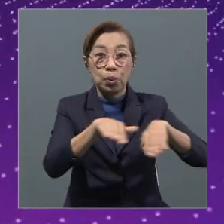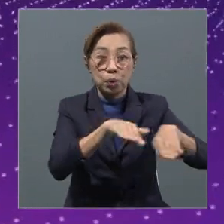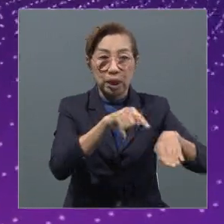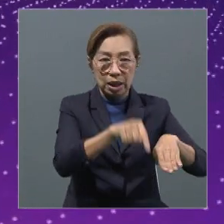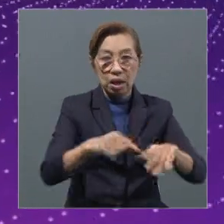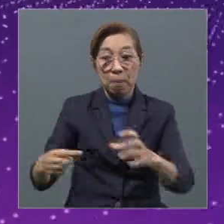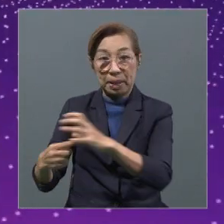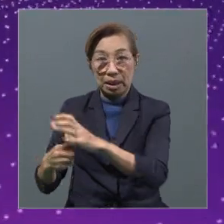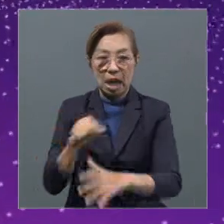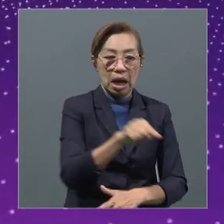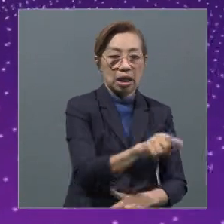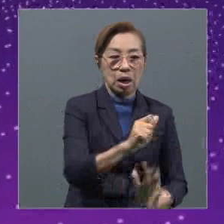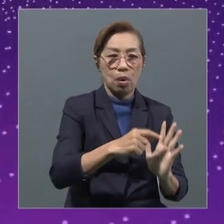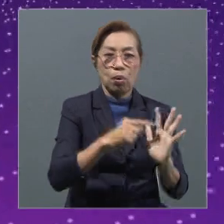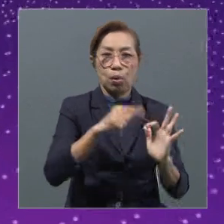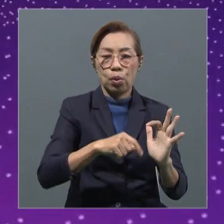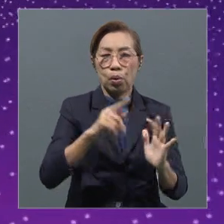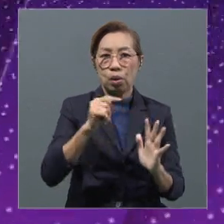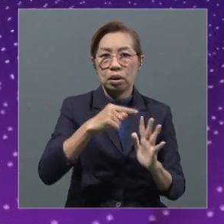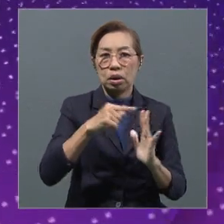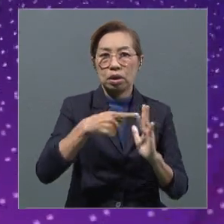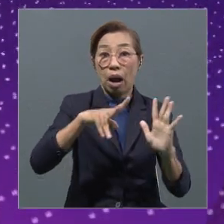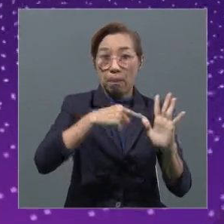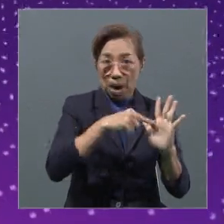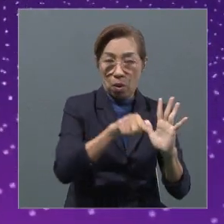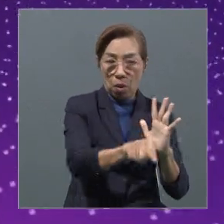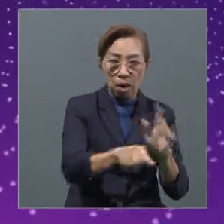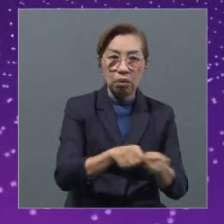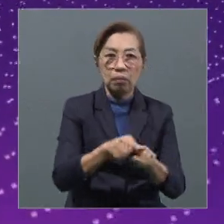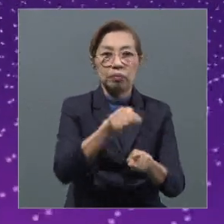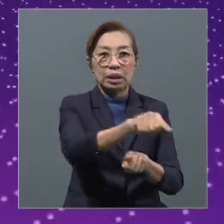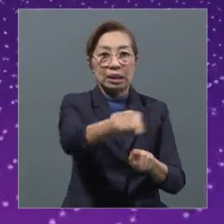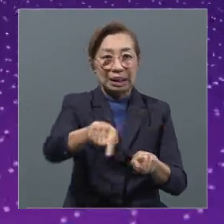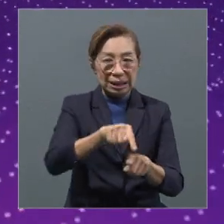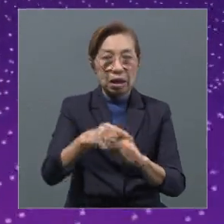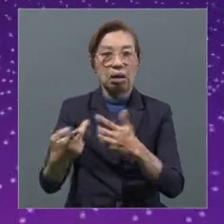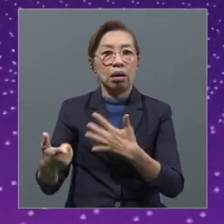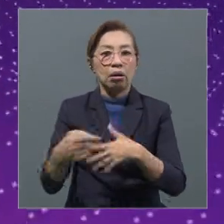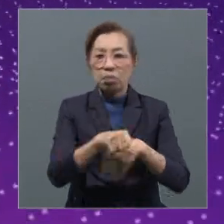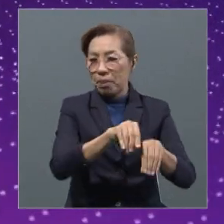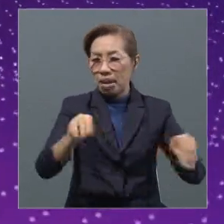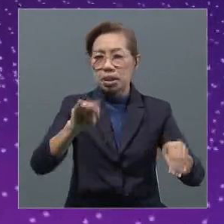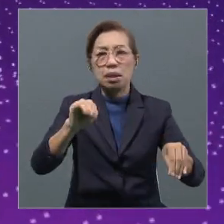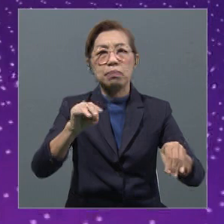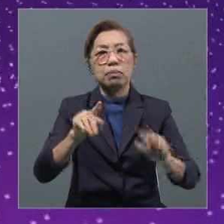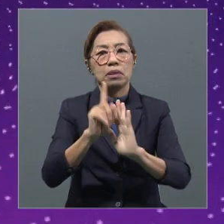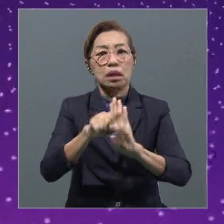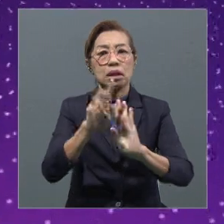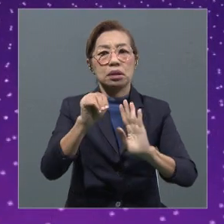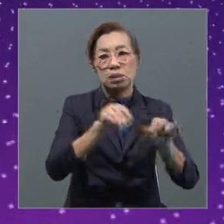ซึ่งมีห้องพักเป็นห้องพักทุกประเภทที่พัทยามีเป็นแสนห้อง พราะฉะนั้นทั้งนักท่องเที่ยว